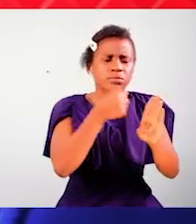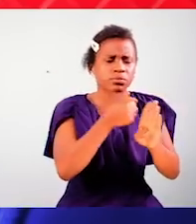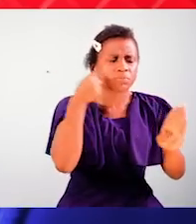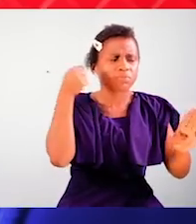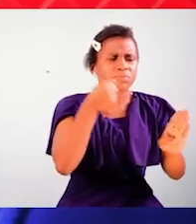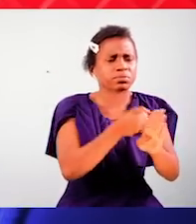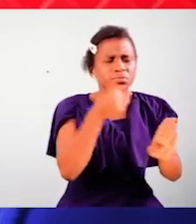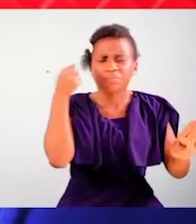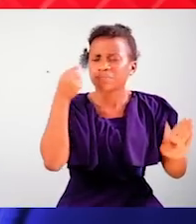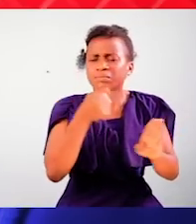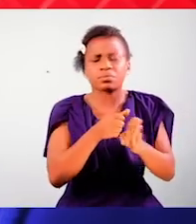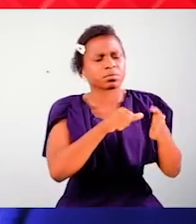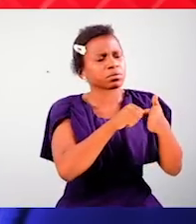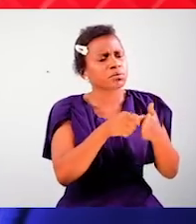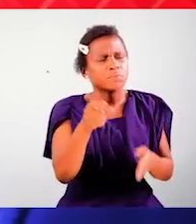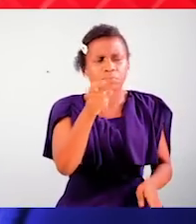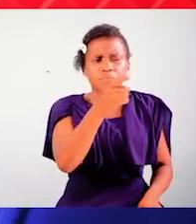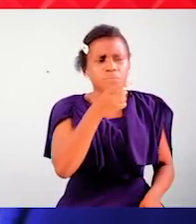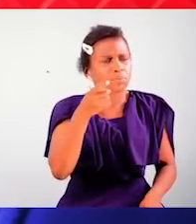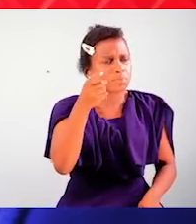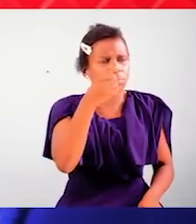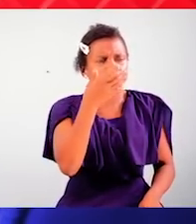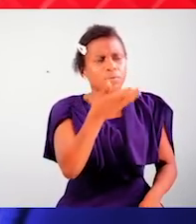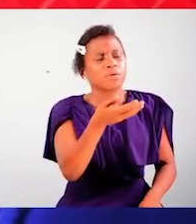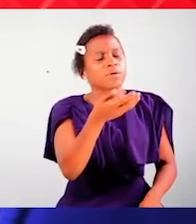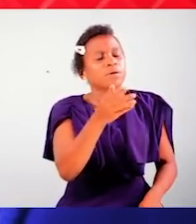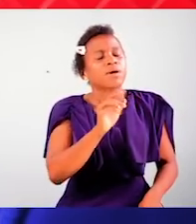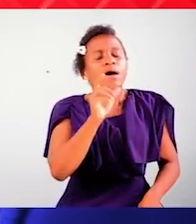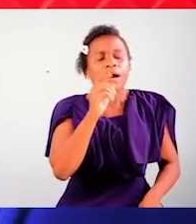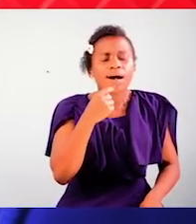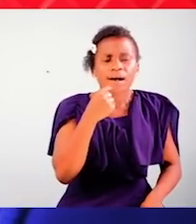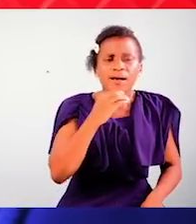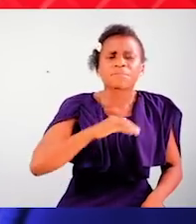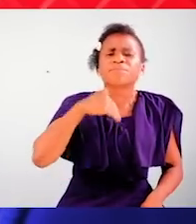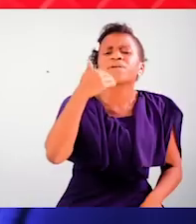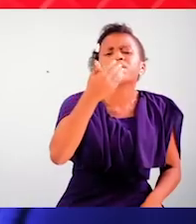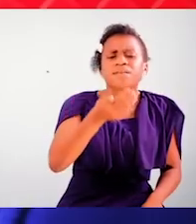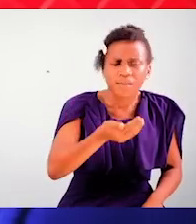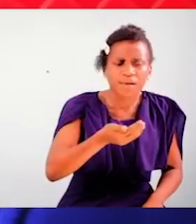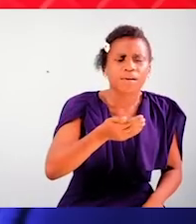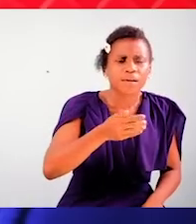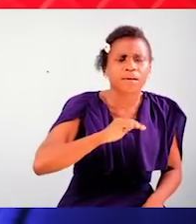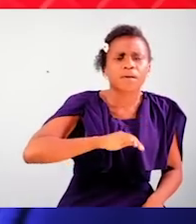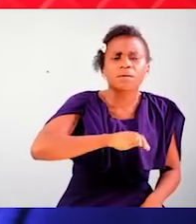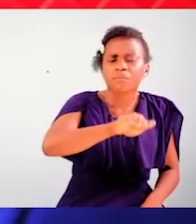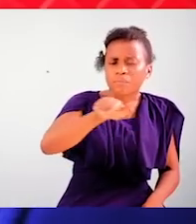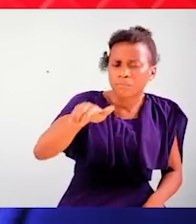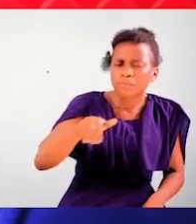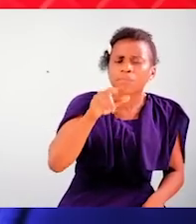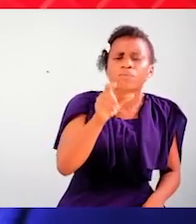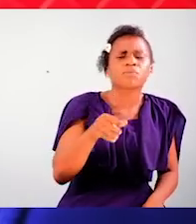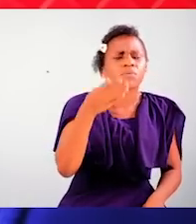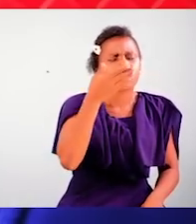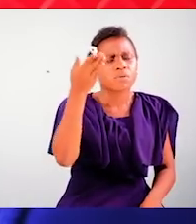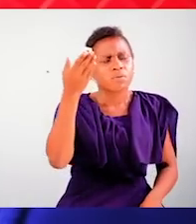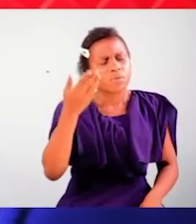kusisitizwa kulipa kodi alafu anasikia hela imepigwa. Mwingine anaona si jambo la muhimu